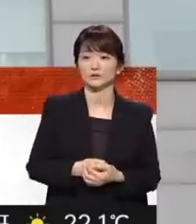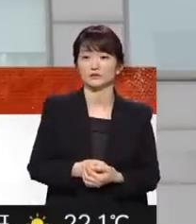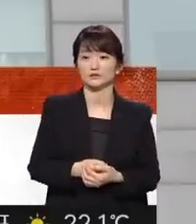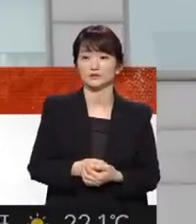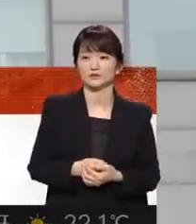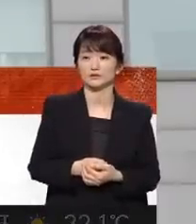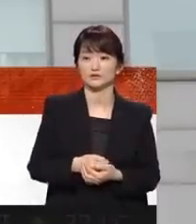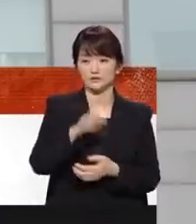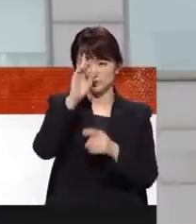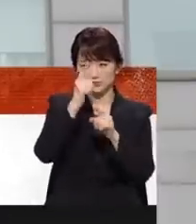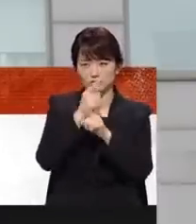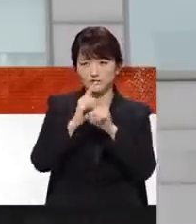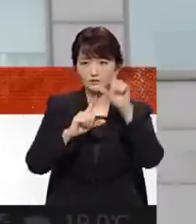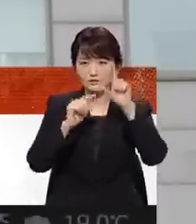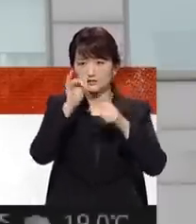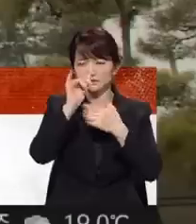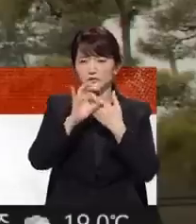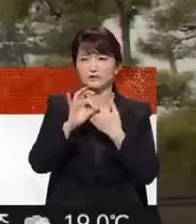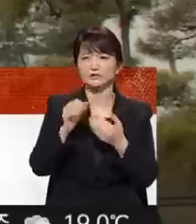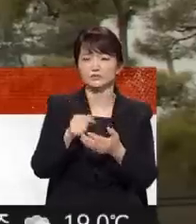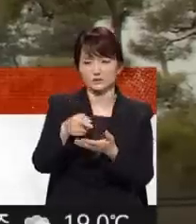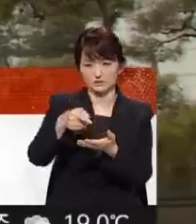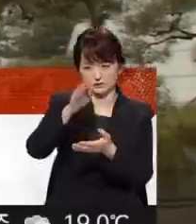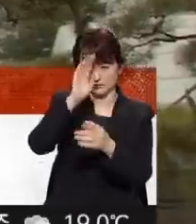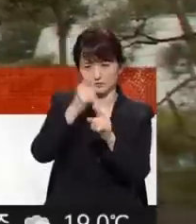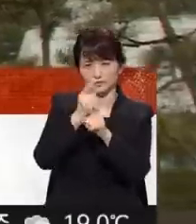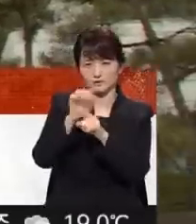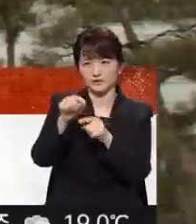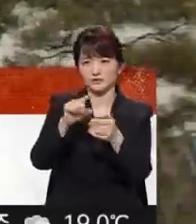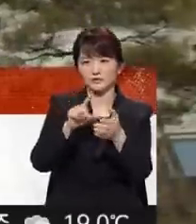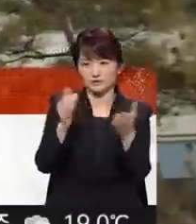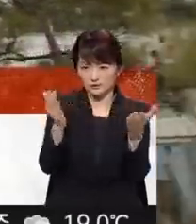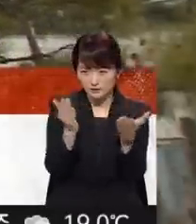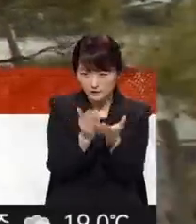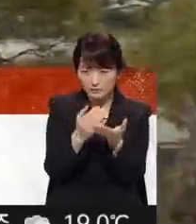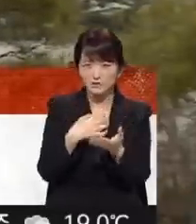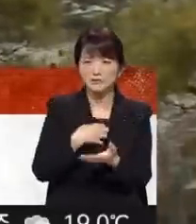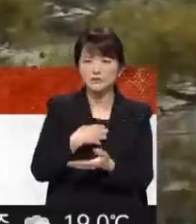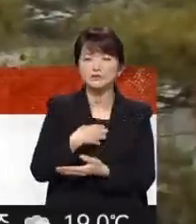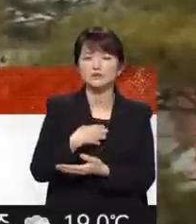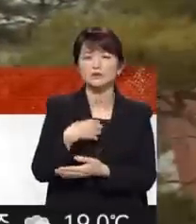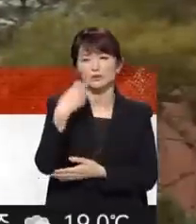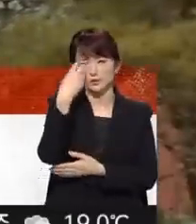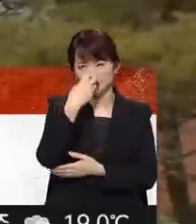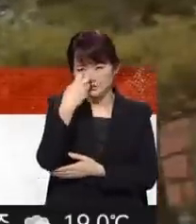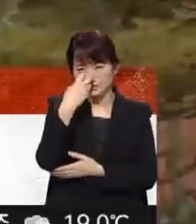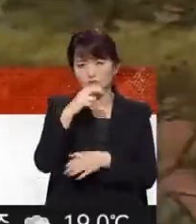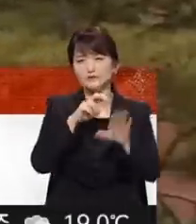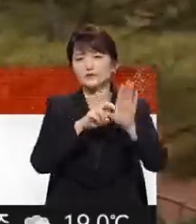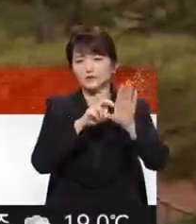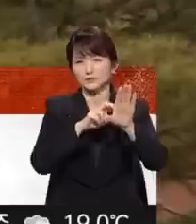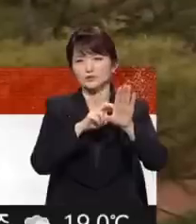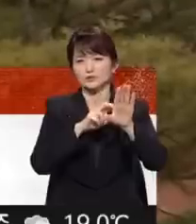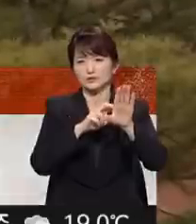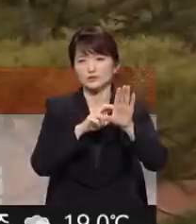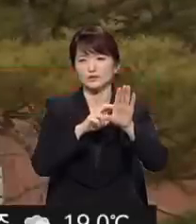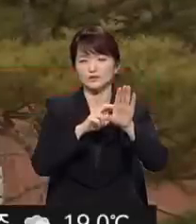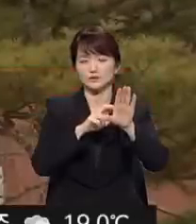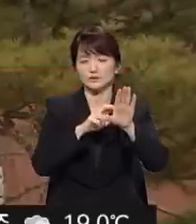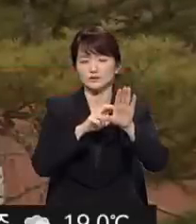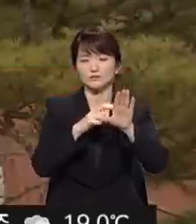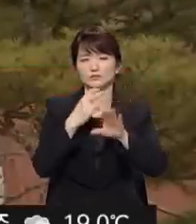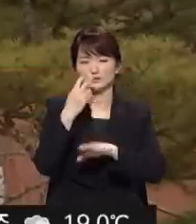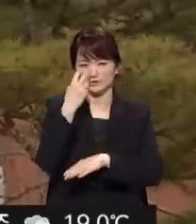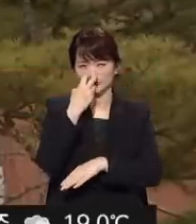있으면 또 대등으로 치료를 해드려야 되는 거니까 거기에 맞춰가지고 이제 걱정스러운 부분은 검사도 하고 이제 치료도 받드리고 지금 하고 있는